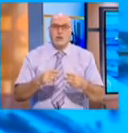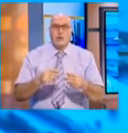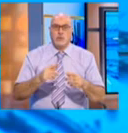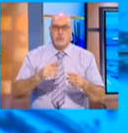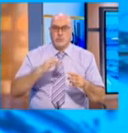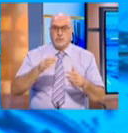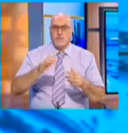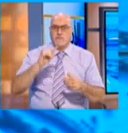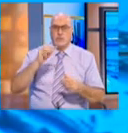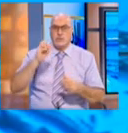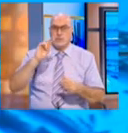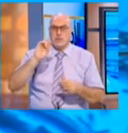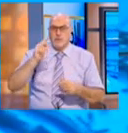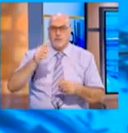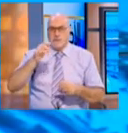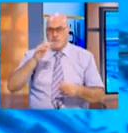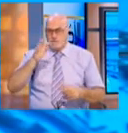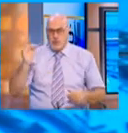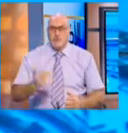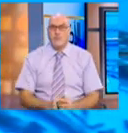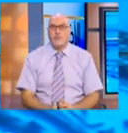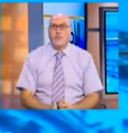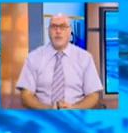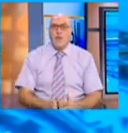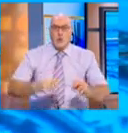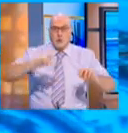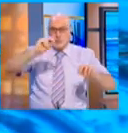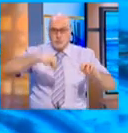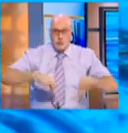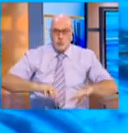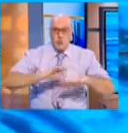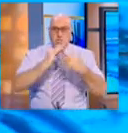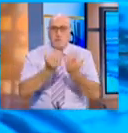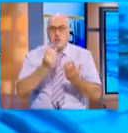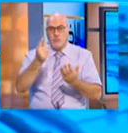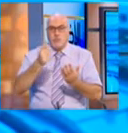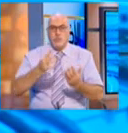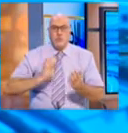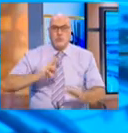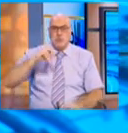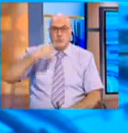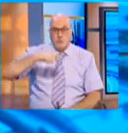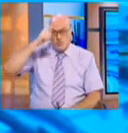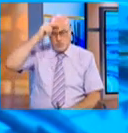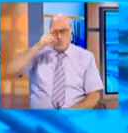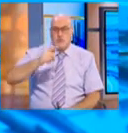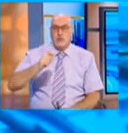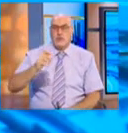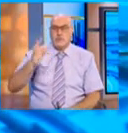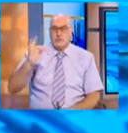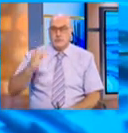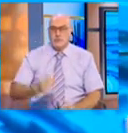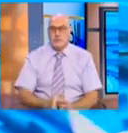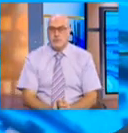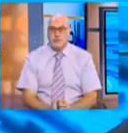المنتجات الفوسفاتية، وتخضع هذه الطلبات والاتفاقيات لتقدير رئيس الجمهورية السيد عبد المجيد